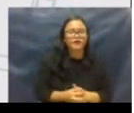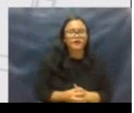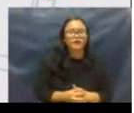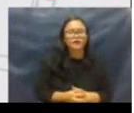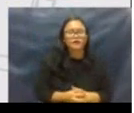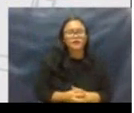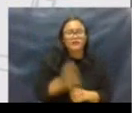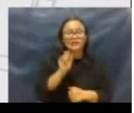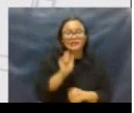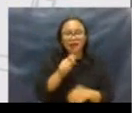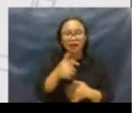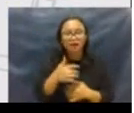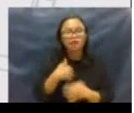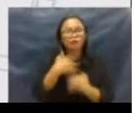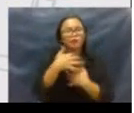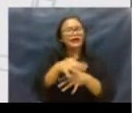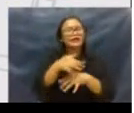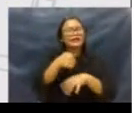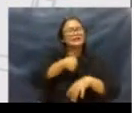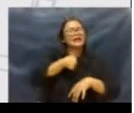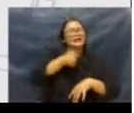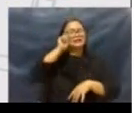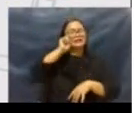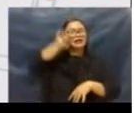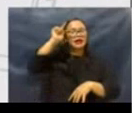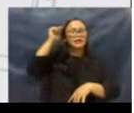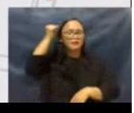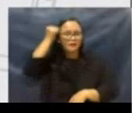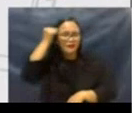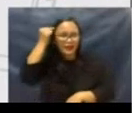praktik dari saya sadar dan saya berpikir.